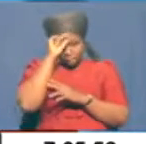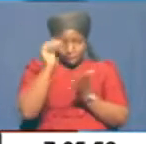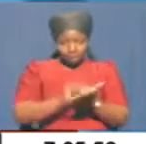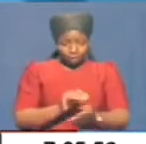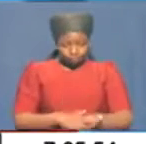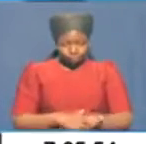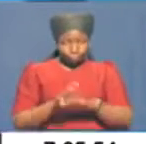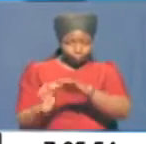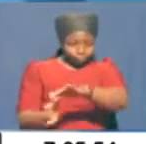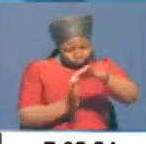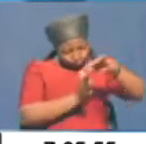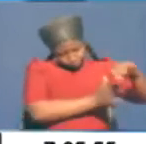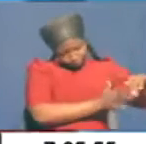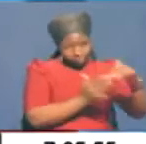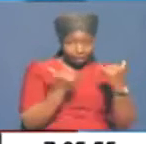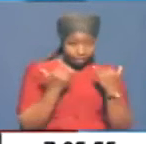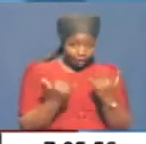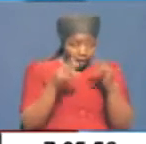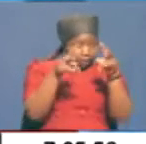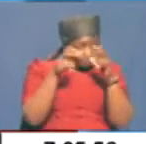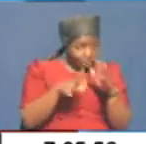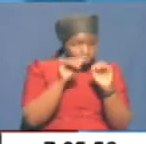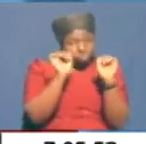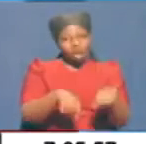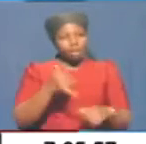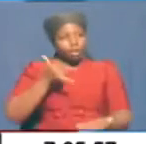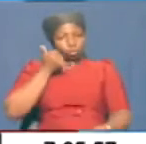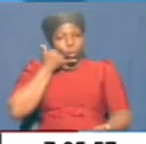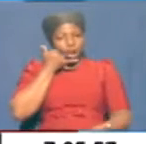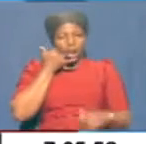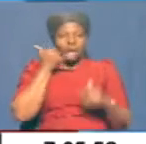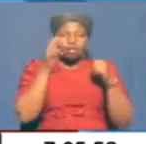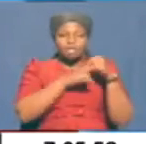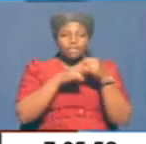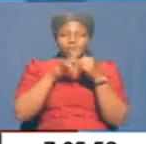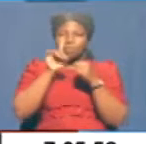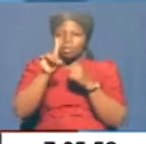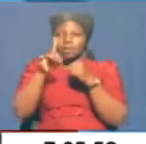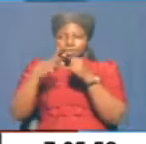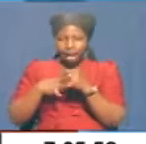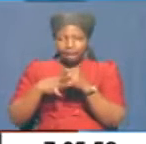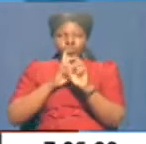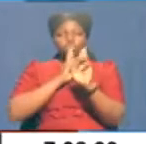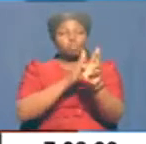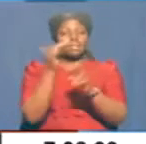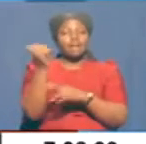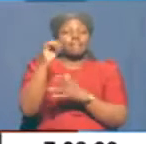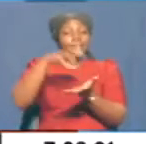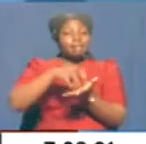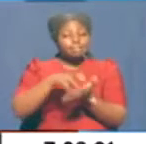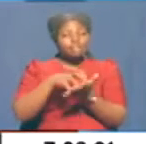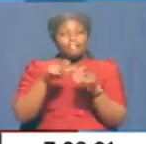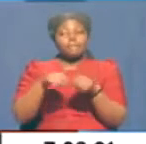kando na siasa, mtazamaji, sasa unaweza kupiga simu nambari 719 kuripoti kisa chochote cha ukiukaji